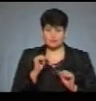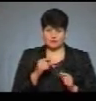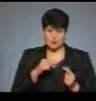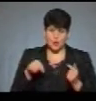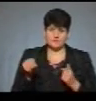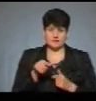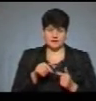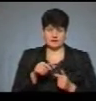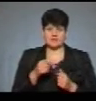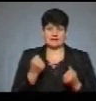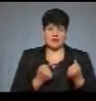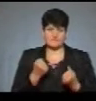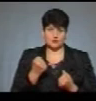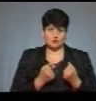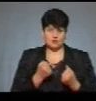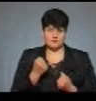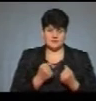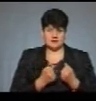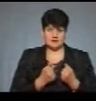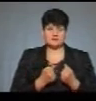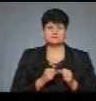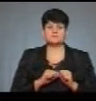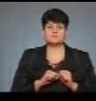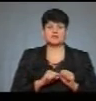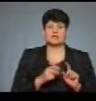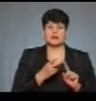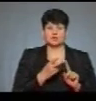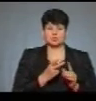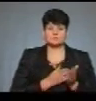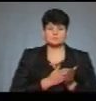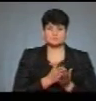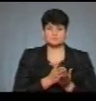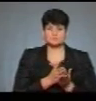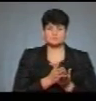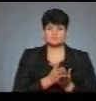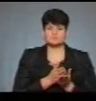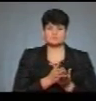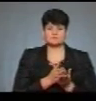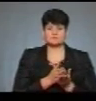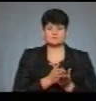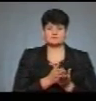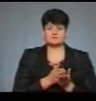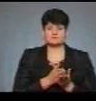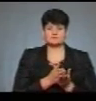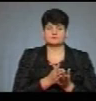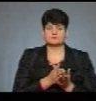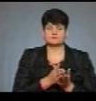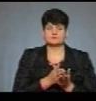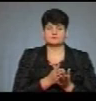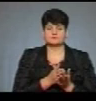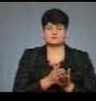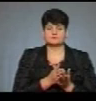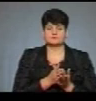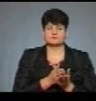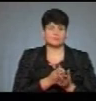на автомобілі такий маршрут. І другий маршрут, який ми пропонуємо, це відповідно до нього